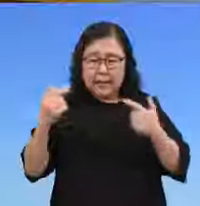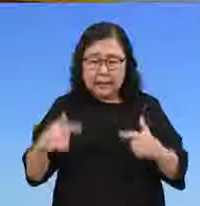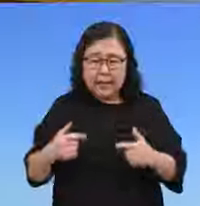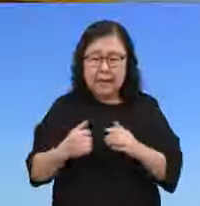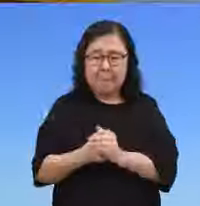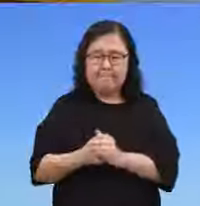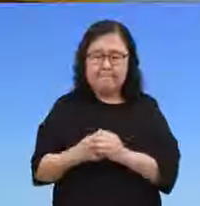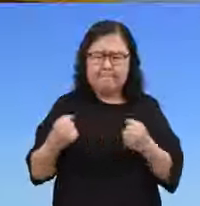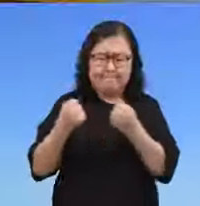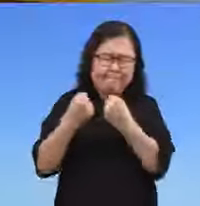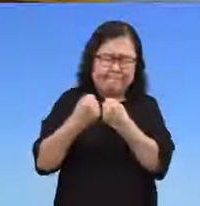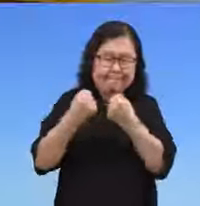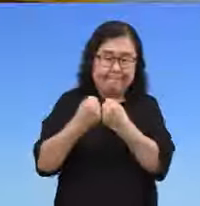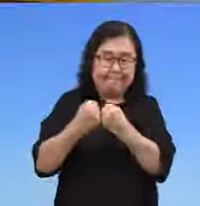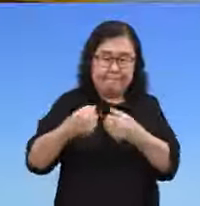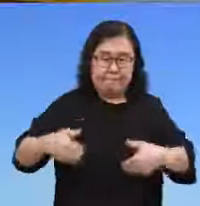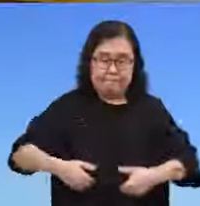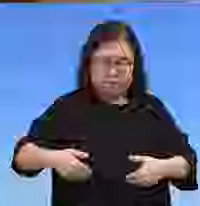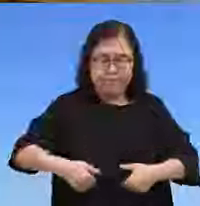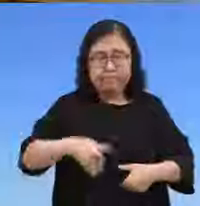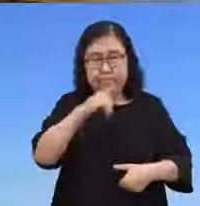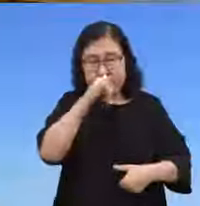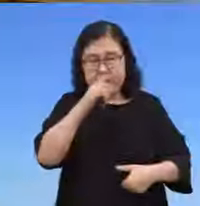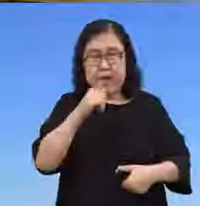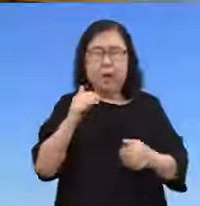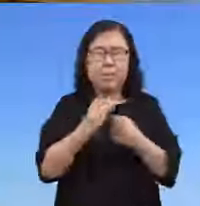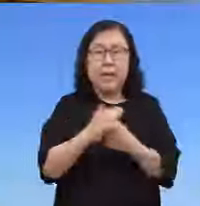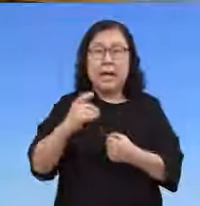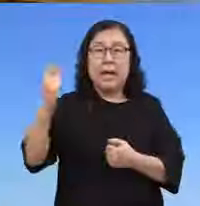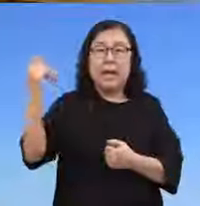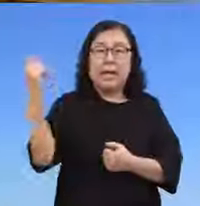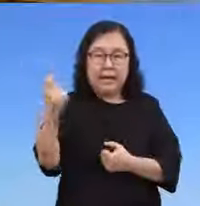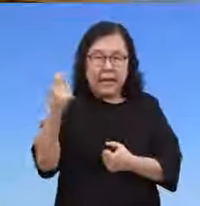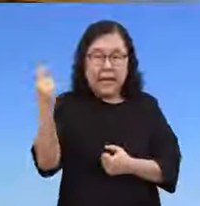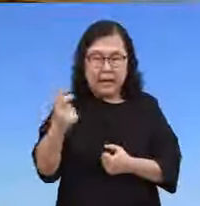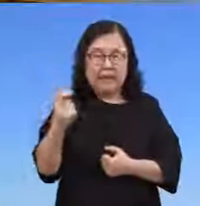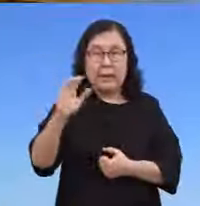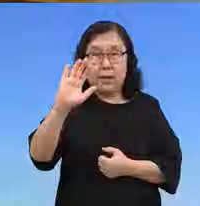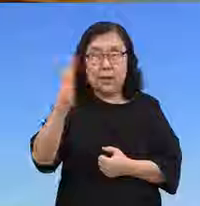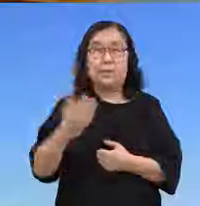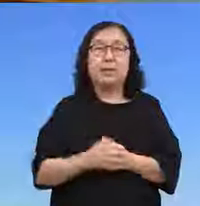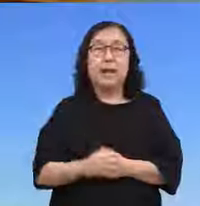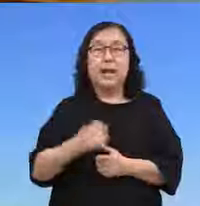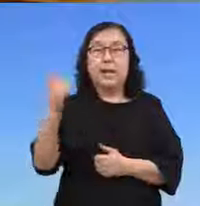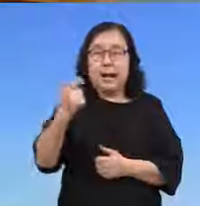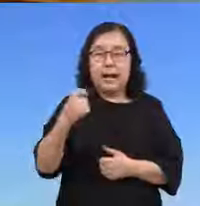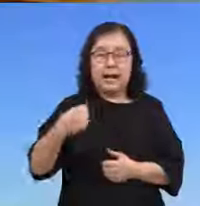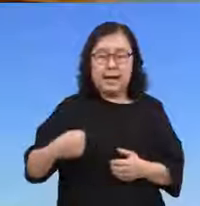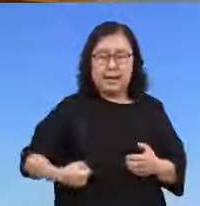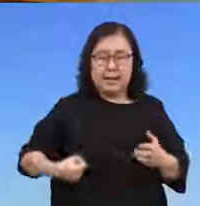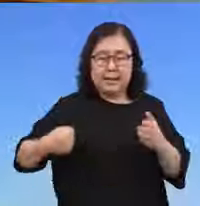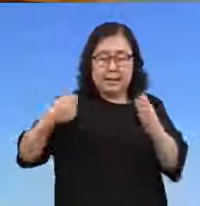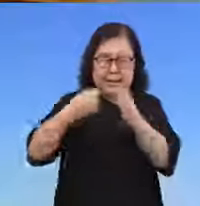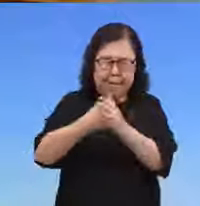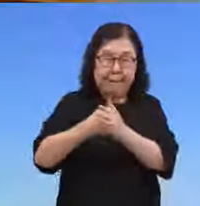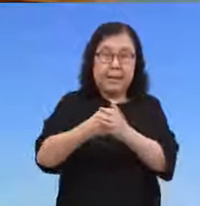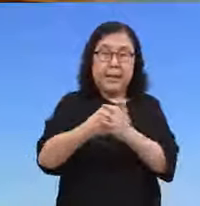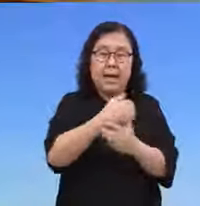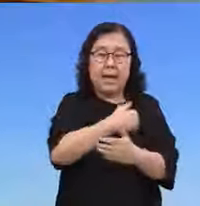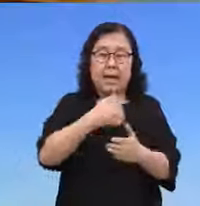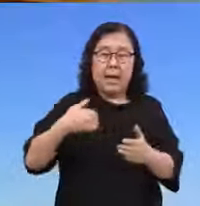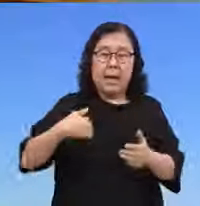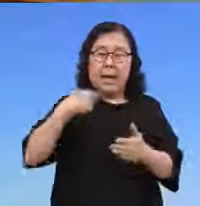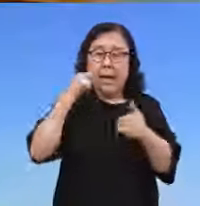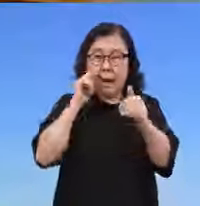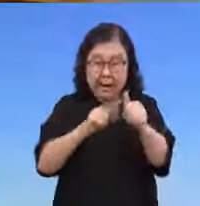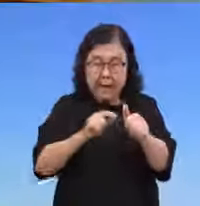죽겠다 그러고 못 살겠다 그러고 이렇게 갈 수 없으니까 더 강해져야 된다는 거예요. 그게 성경에 보면은 강하라, 담대하라 이런 권면이